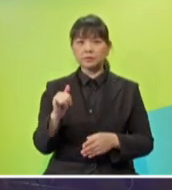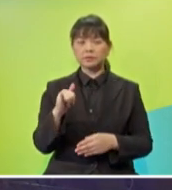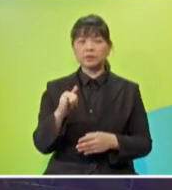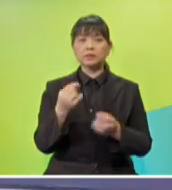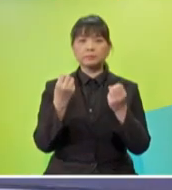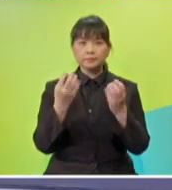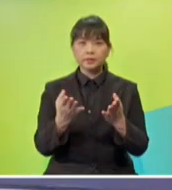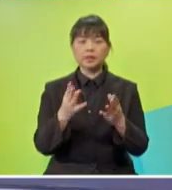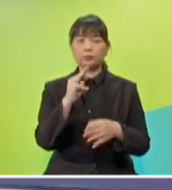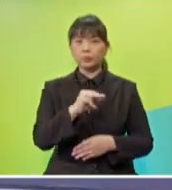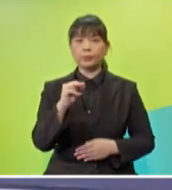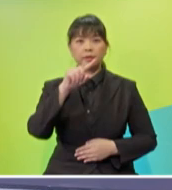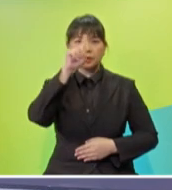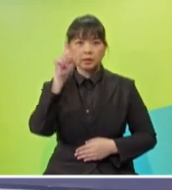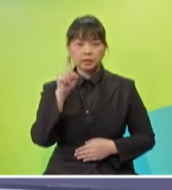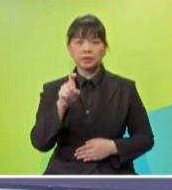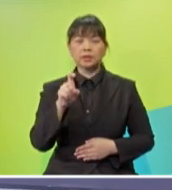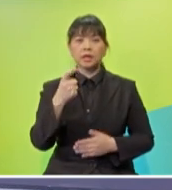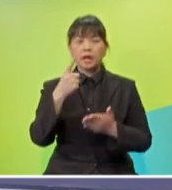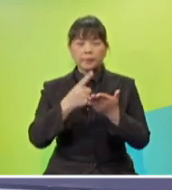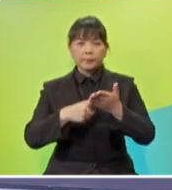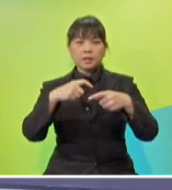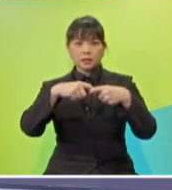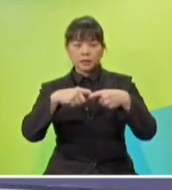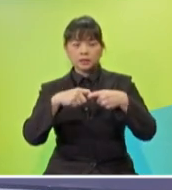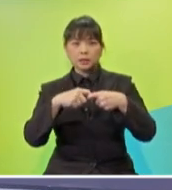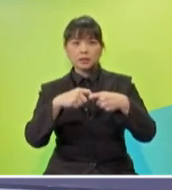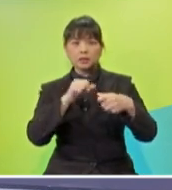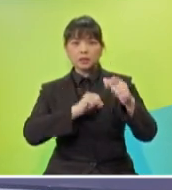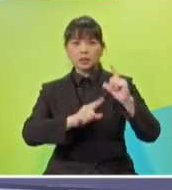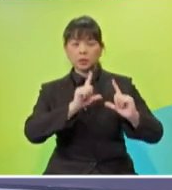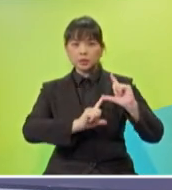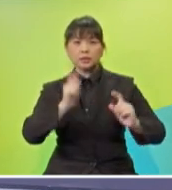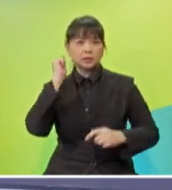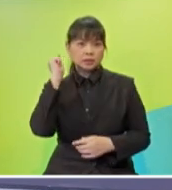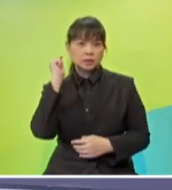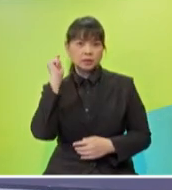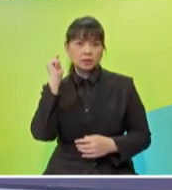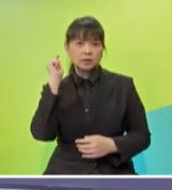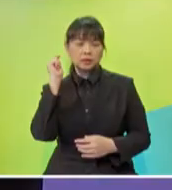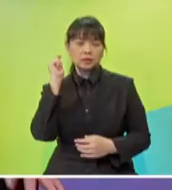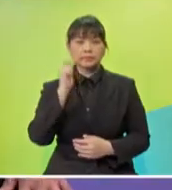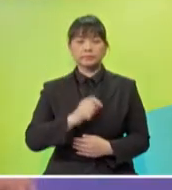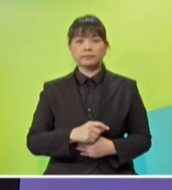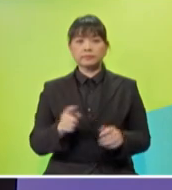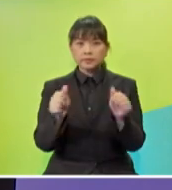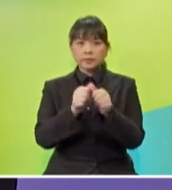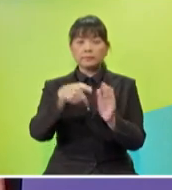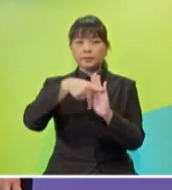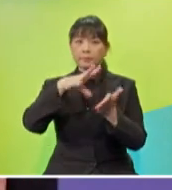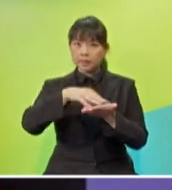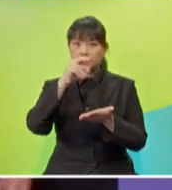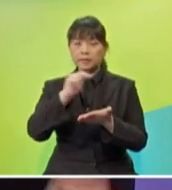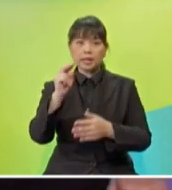ceritanya yang kita lakukan tadi dengan apa yang kita belajar kali ini kita